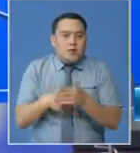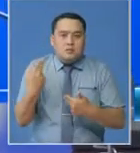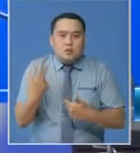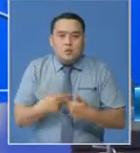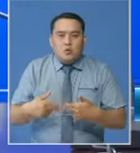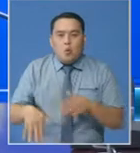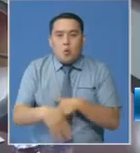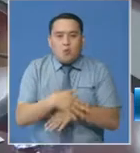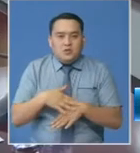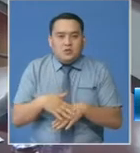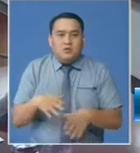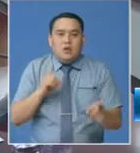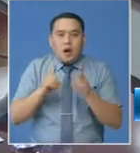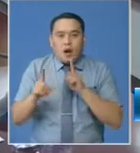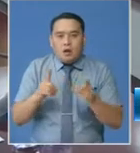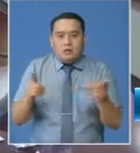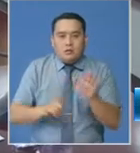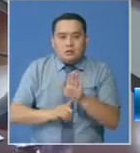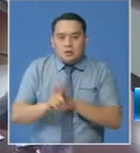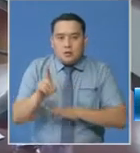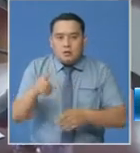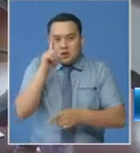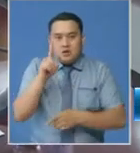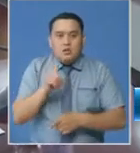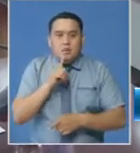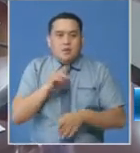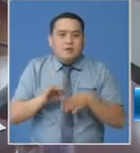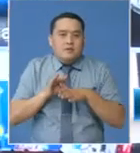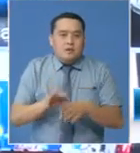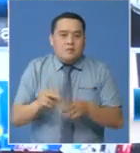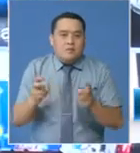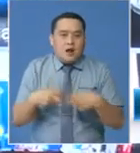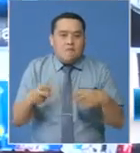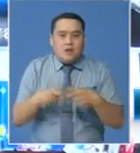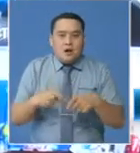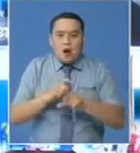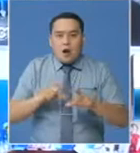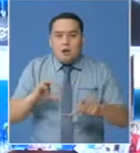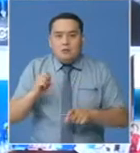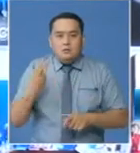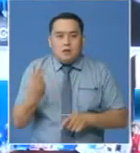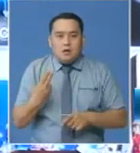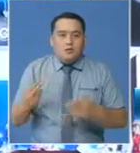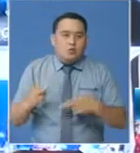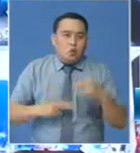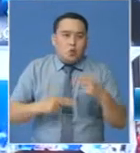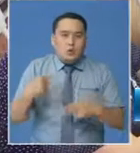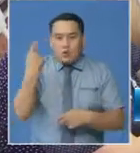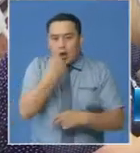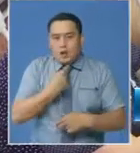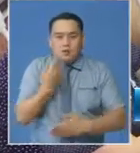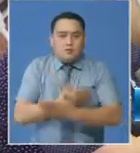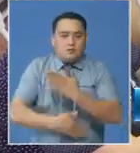среды. В ходе этого заседания объявлен старт месячника по проведению рейда объектов социальной инфраструктуры для лиц